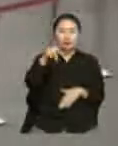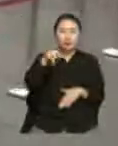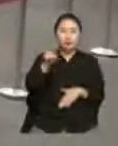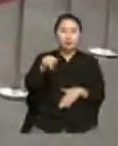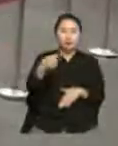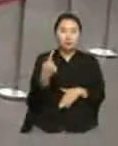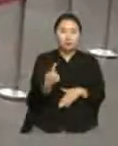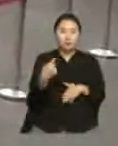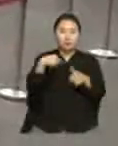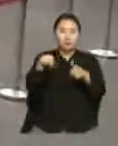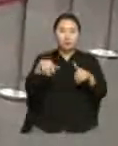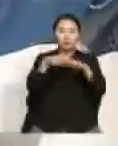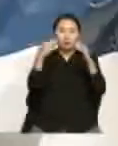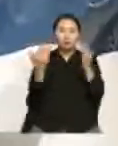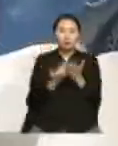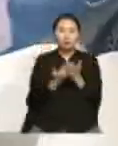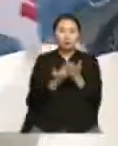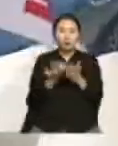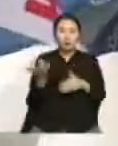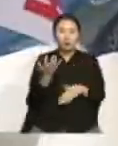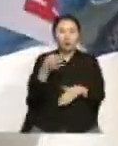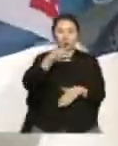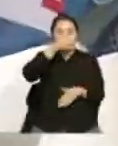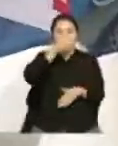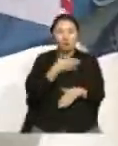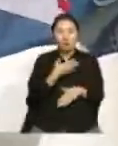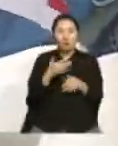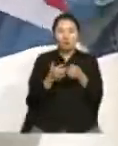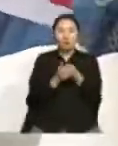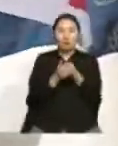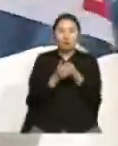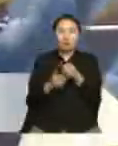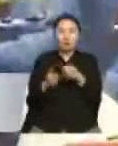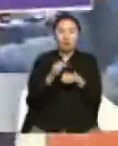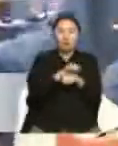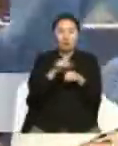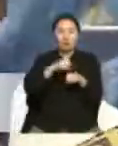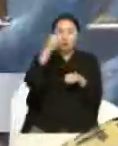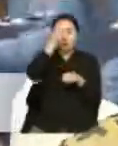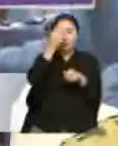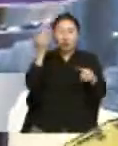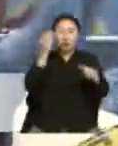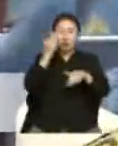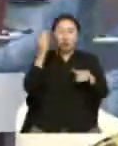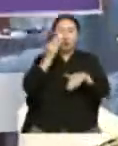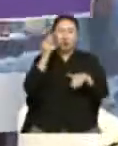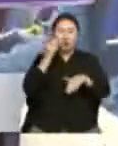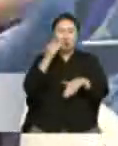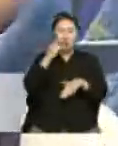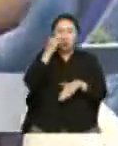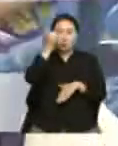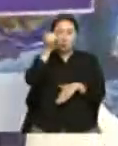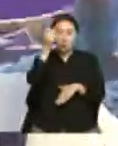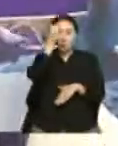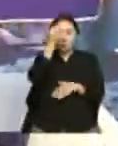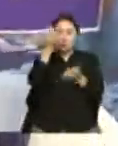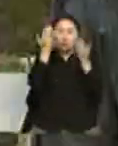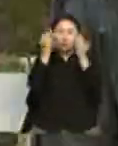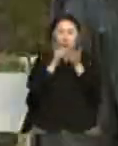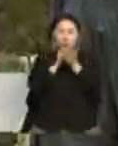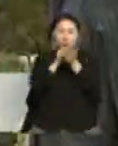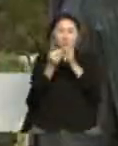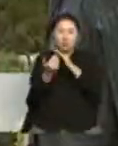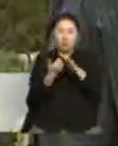논란으로 교육계 전반이 홍역을 치르면서 자사고와 특목고가 위치한 지역에 거주하는 학부모들은 고등학교 진학을